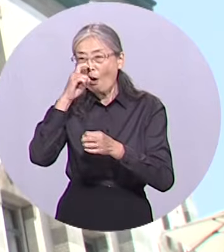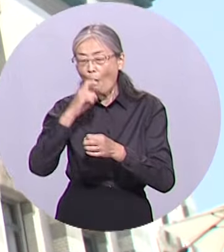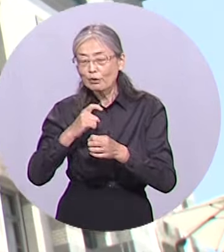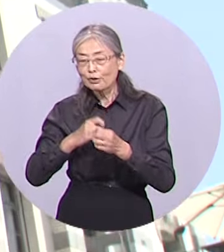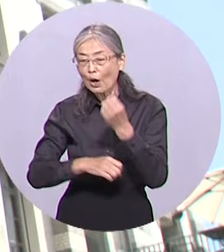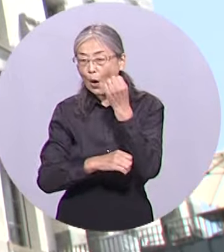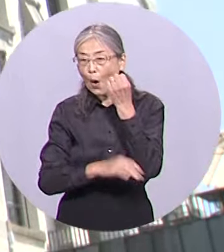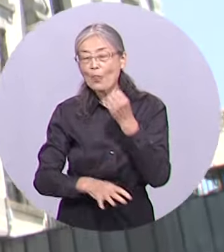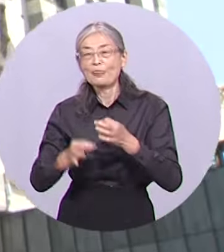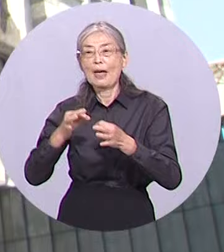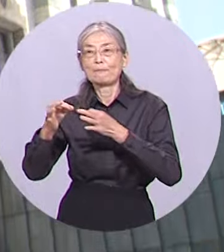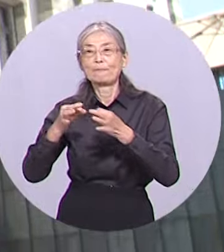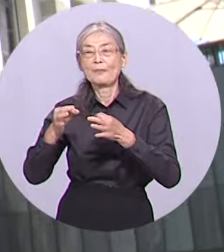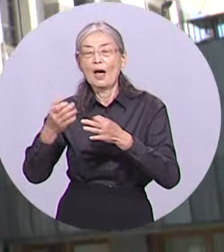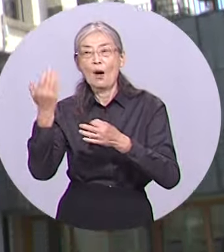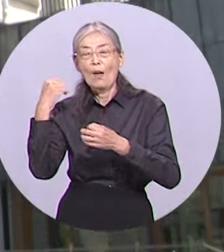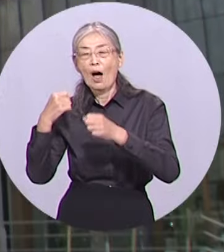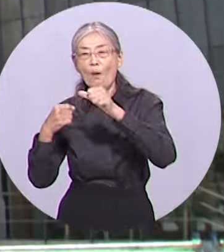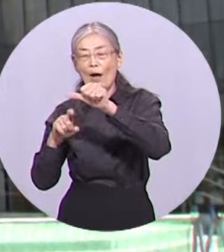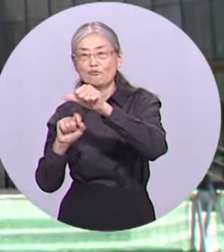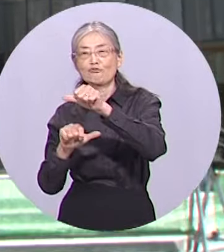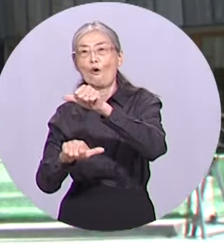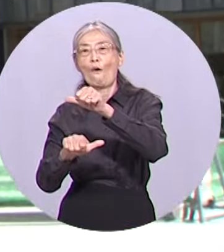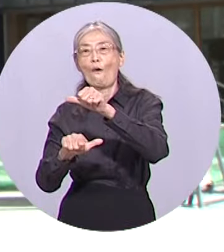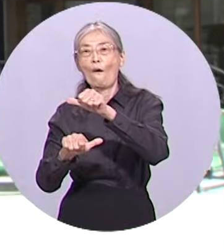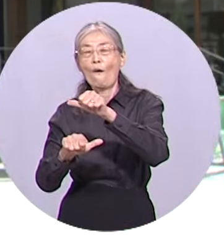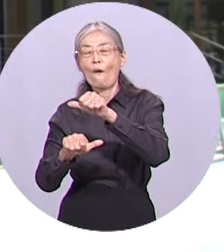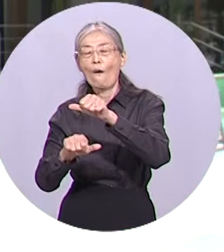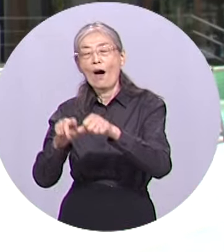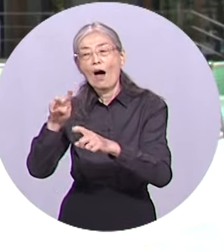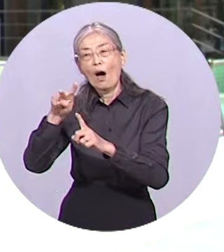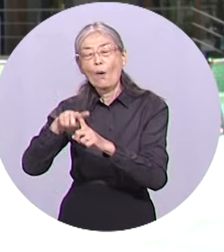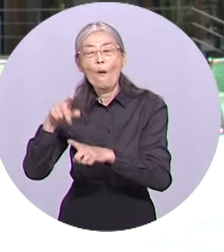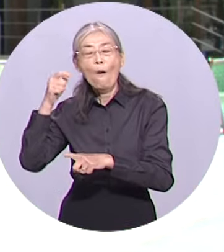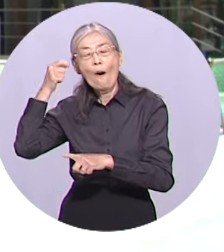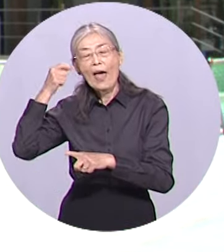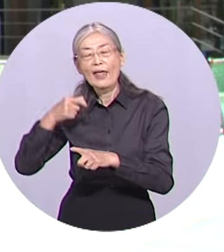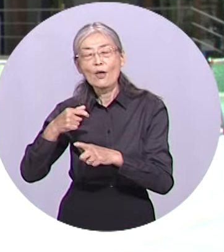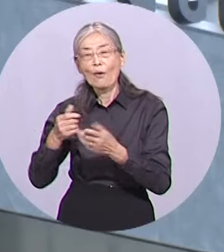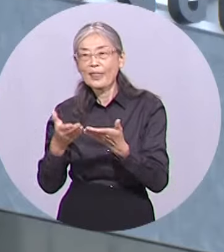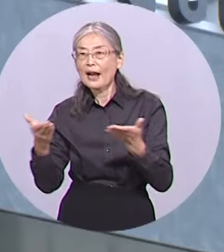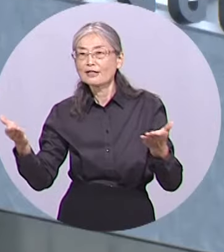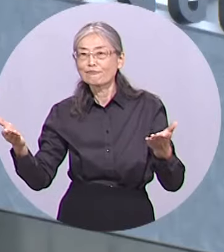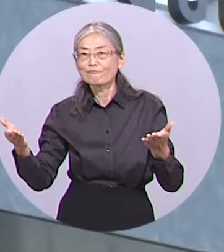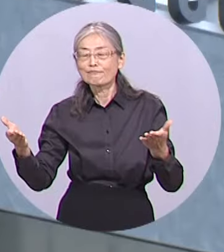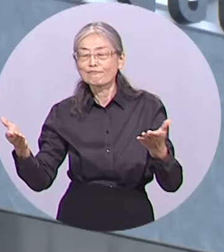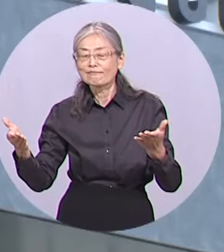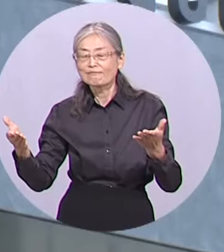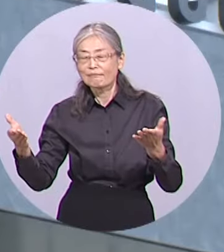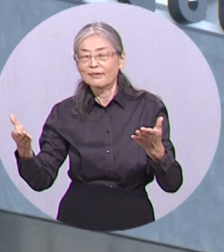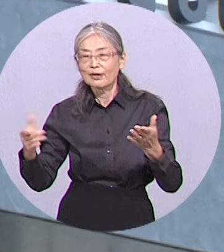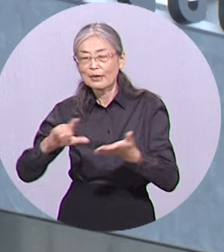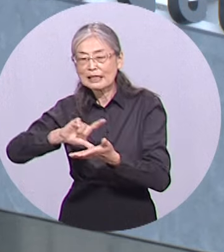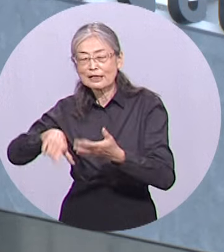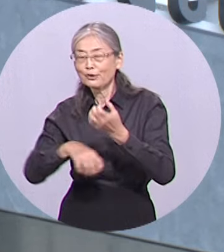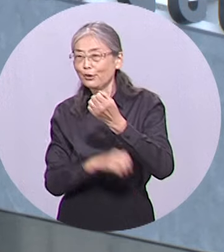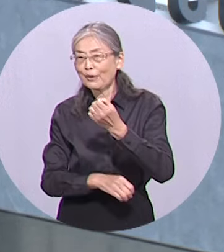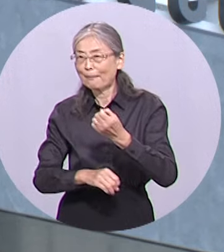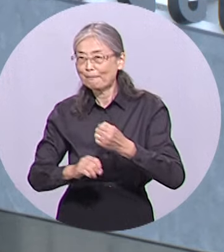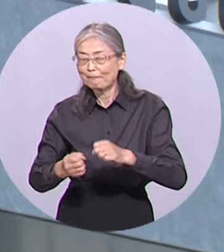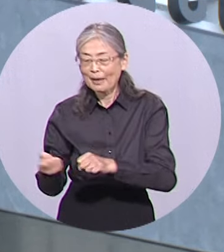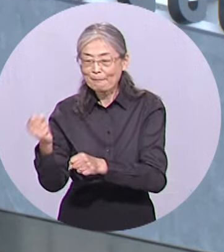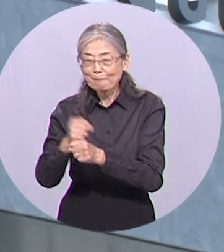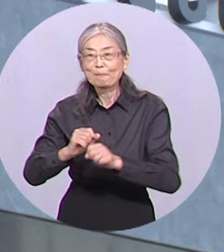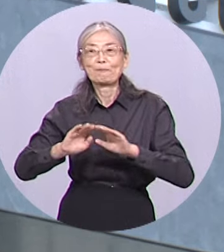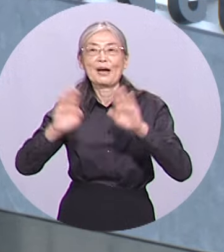去る5月15日小江戸テラスという地域活性化拠点としてリニューアルオープンをしているのも、